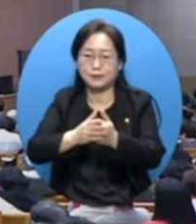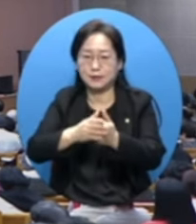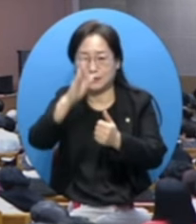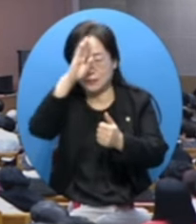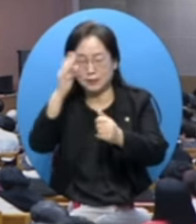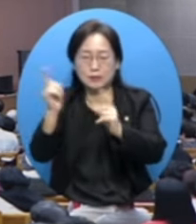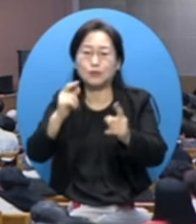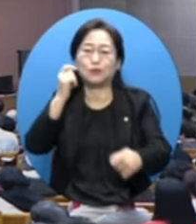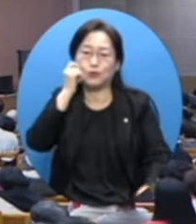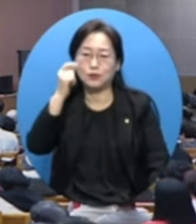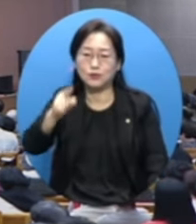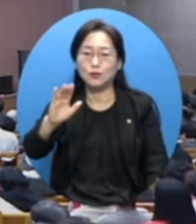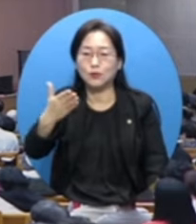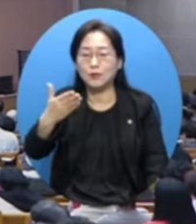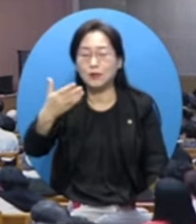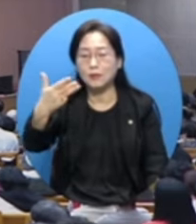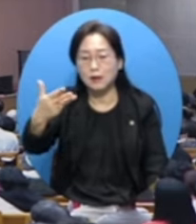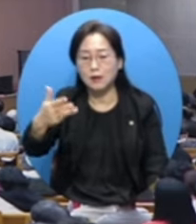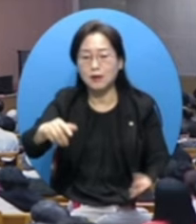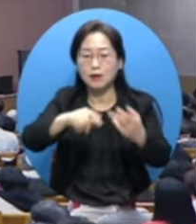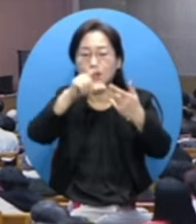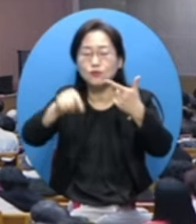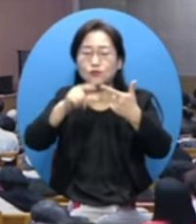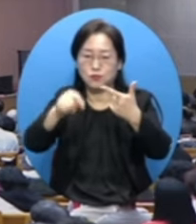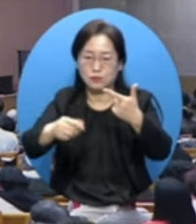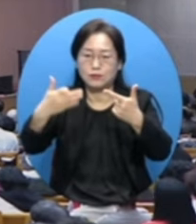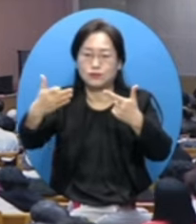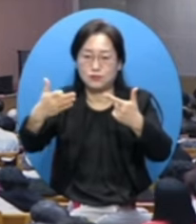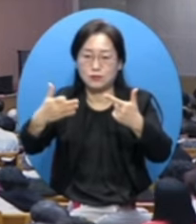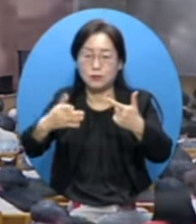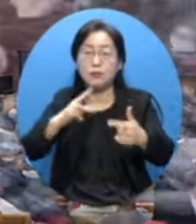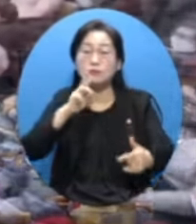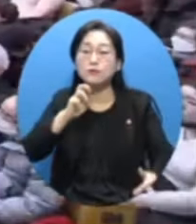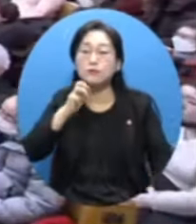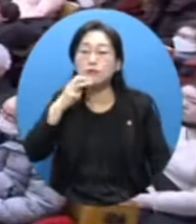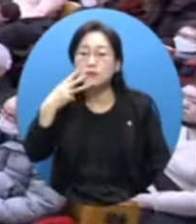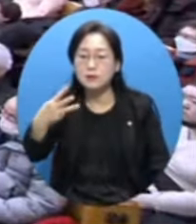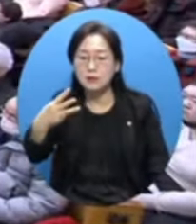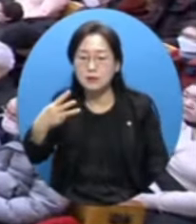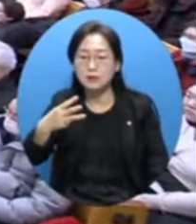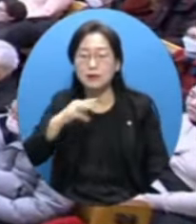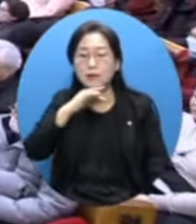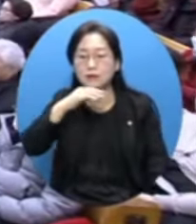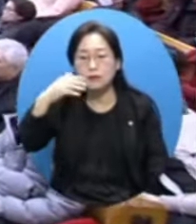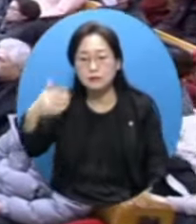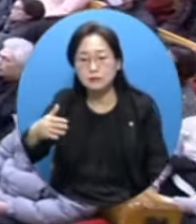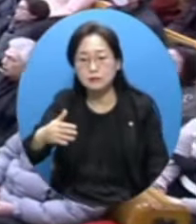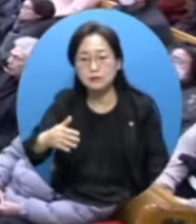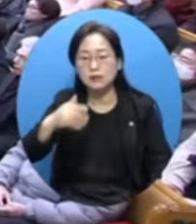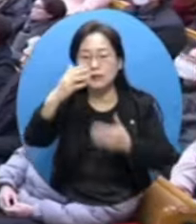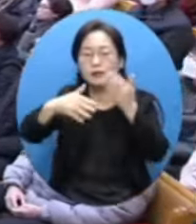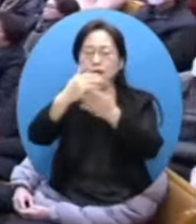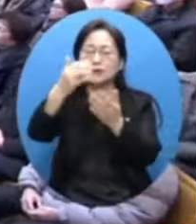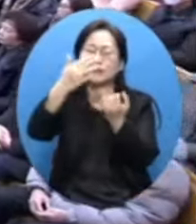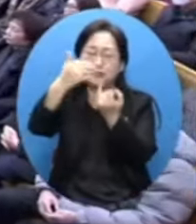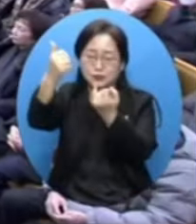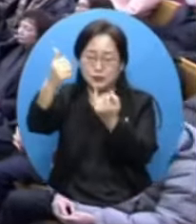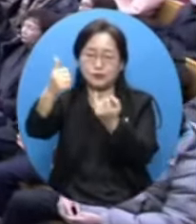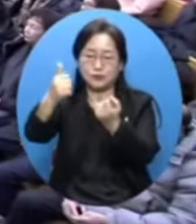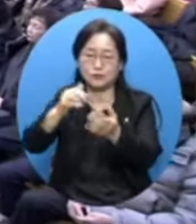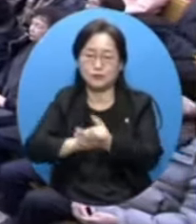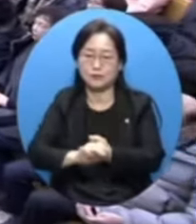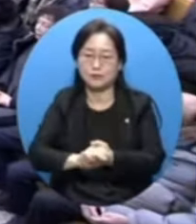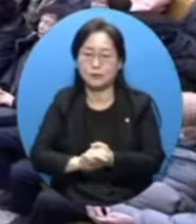1908년 6월 19일 24살에 꽃다운 젊은 나이로 하나님의 부르심을 받았습니다 그는